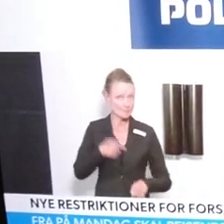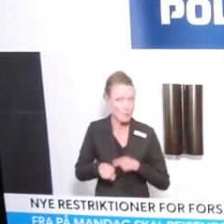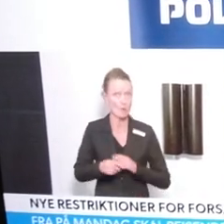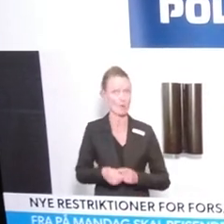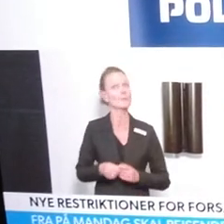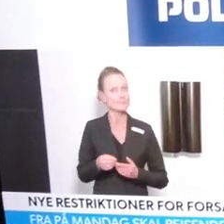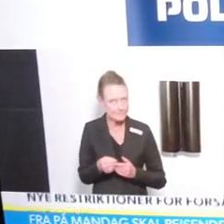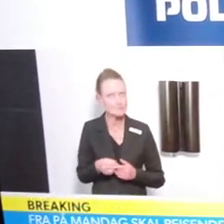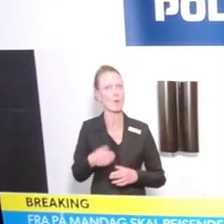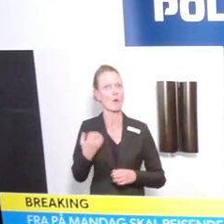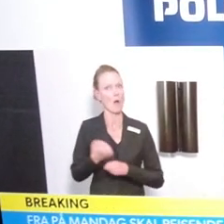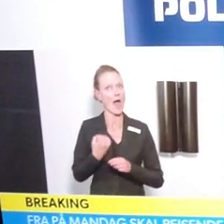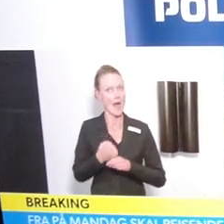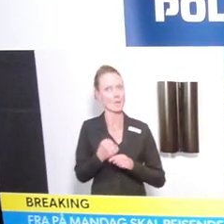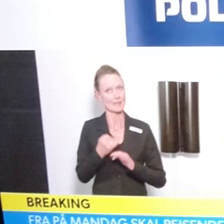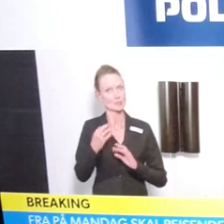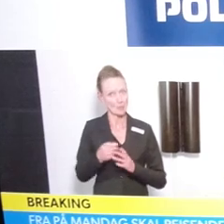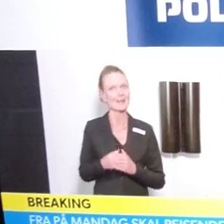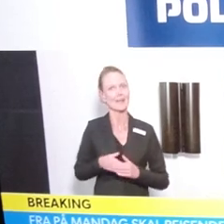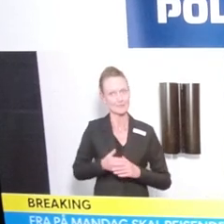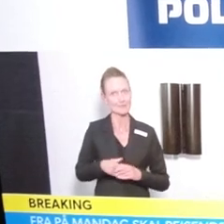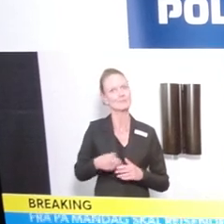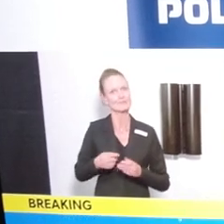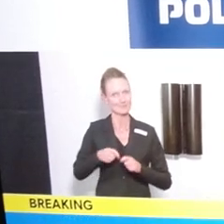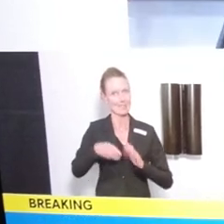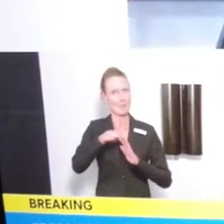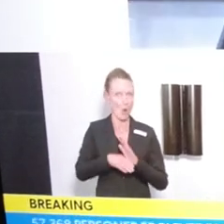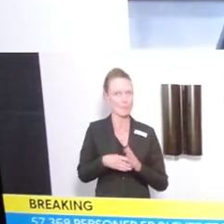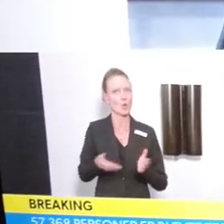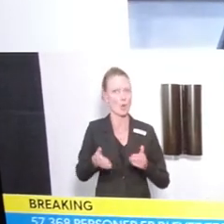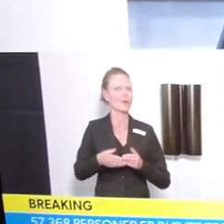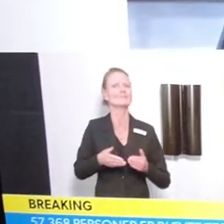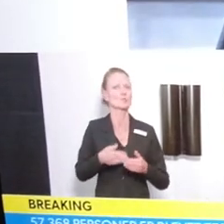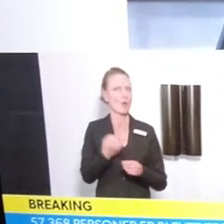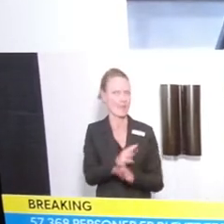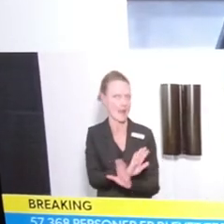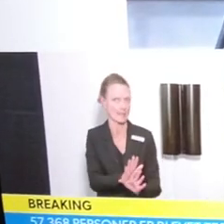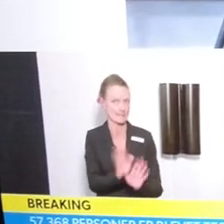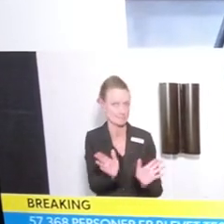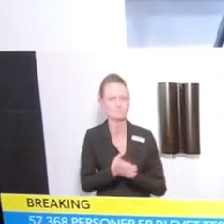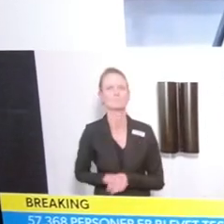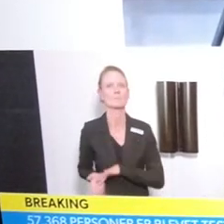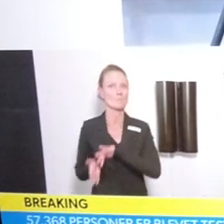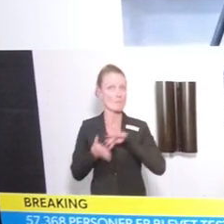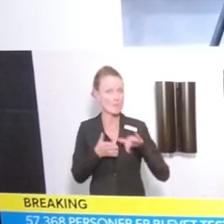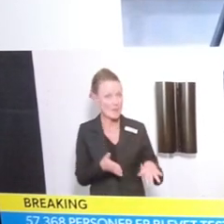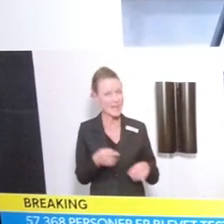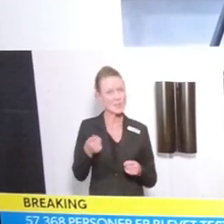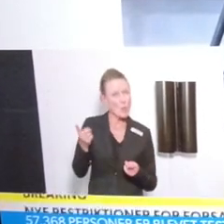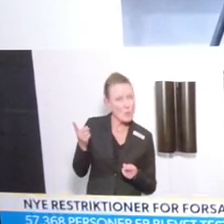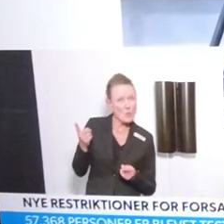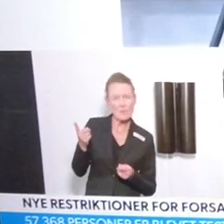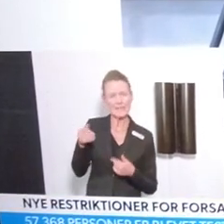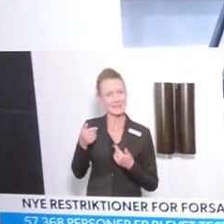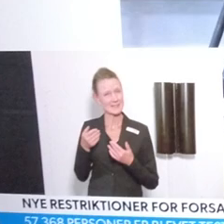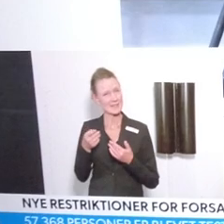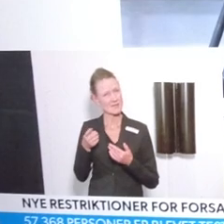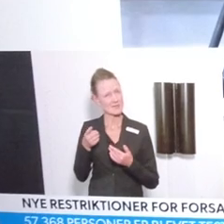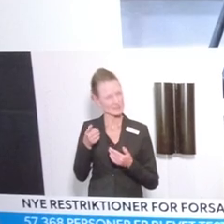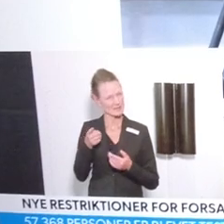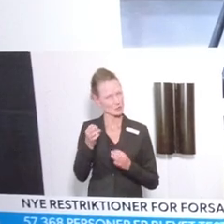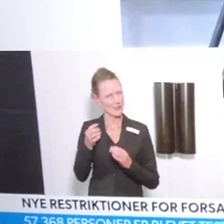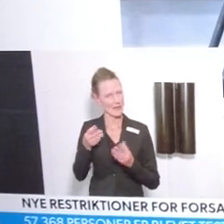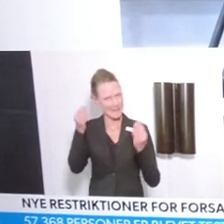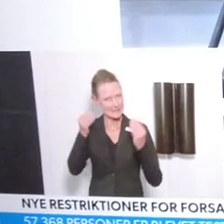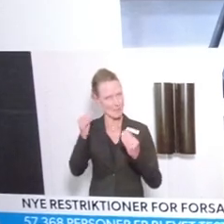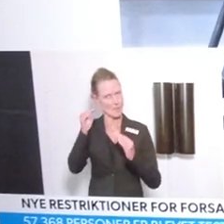det har jo også en meget, meget, meget stor omkostning her. Ja. En af midlerne kan jo også være den måde, man kommunikerer på, og når man går